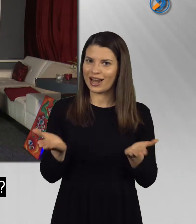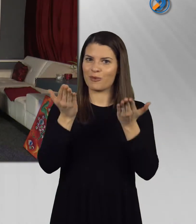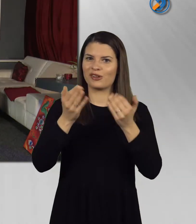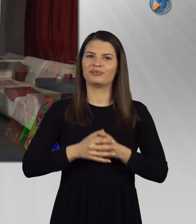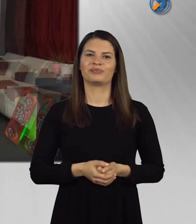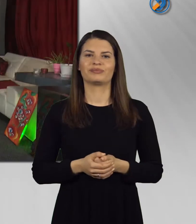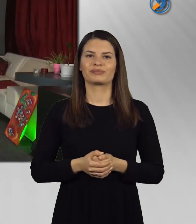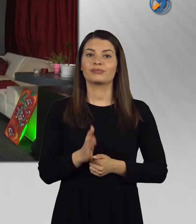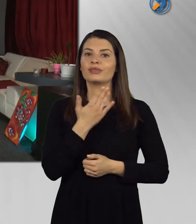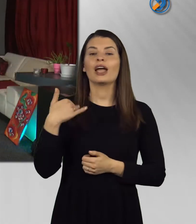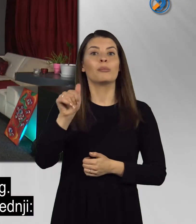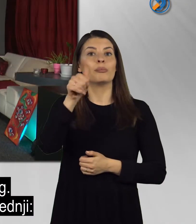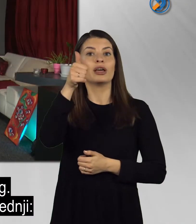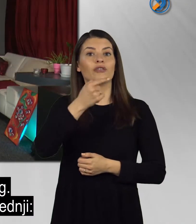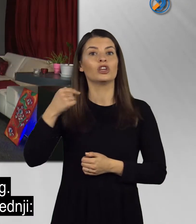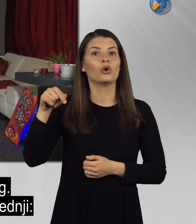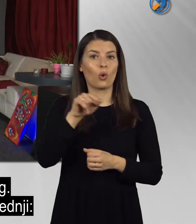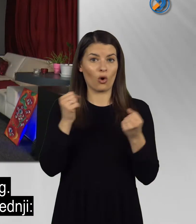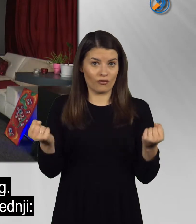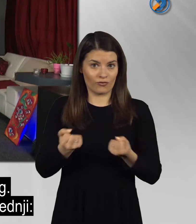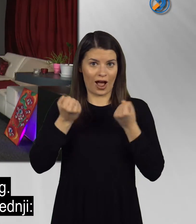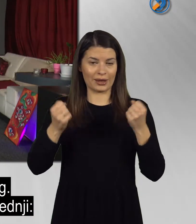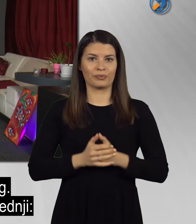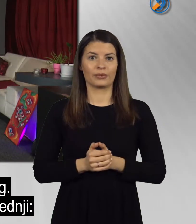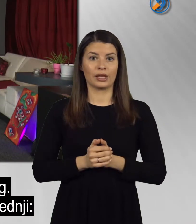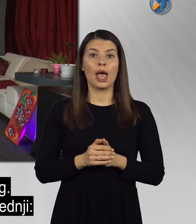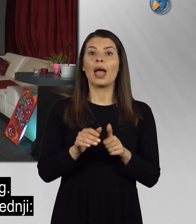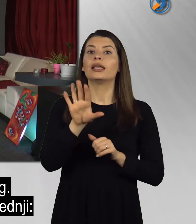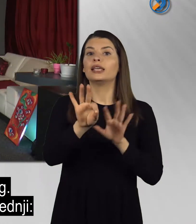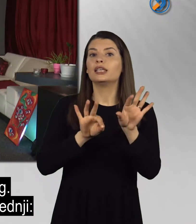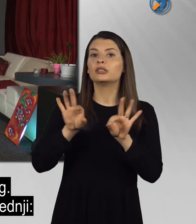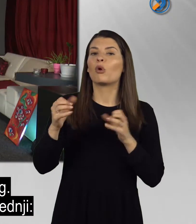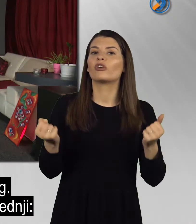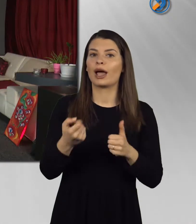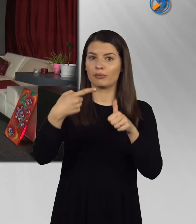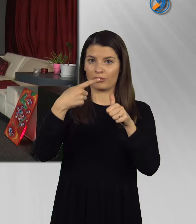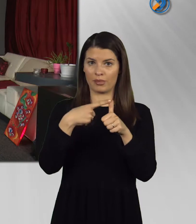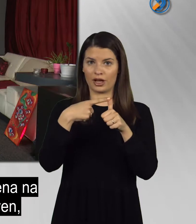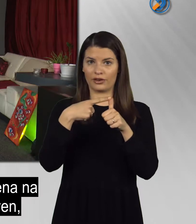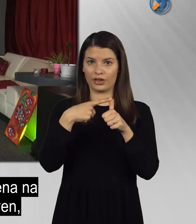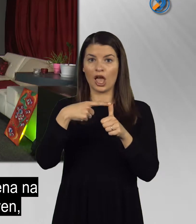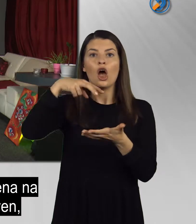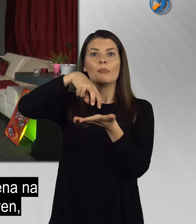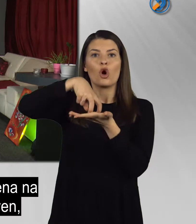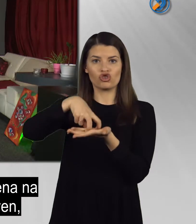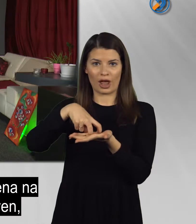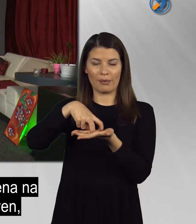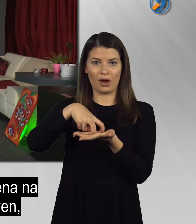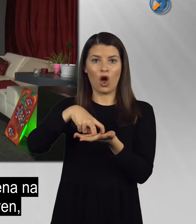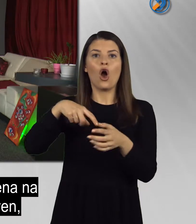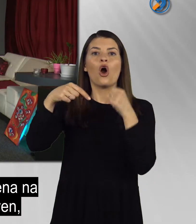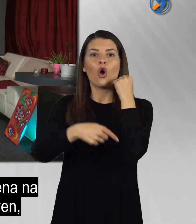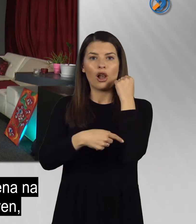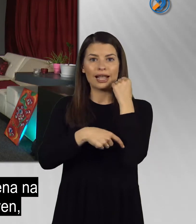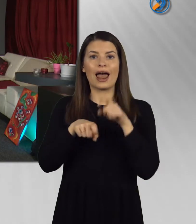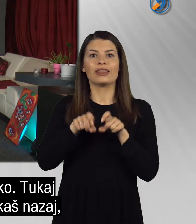Gremo! Naš prvi krog. Izbor vaj je naslednji. Širok počep, kolena na ven,